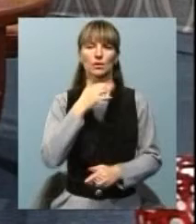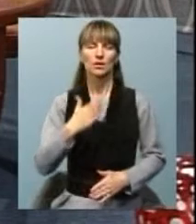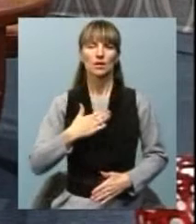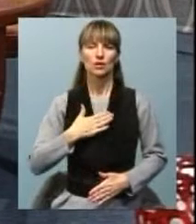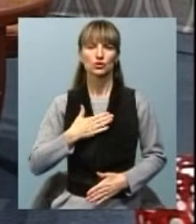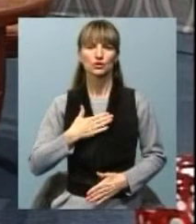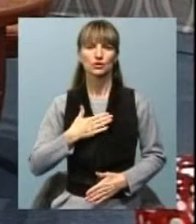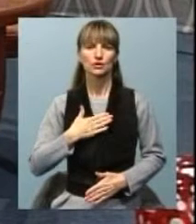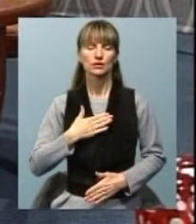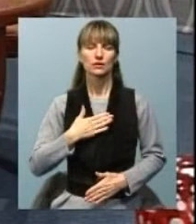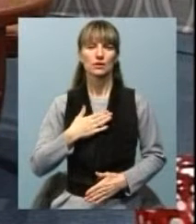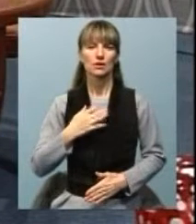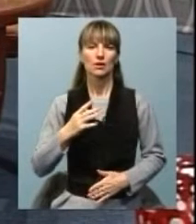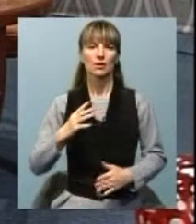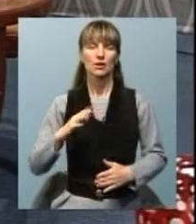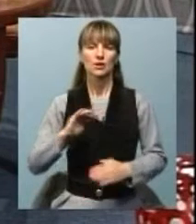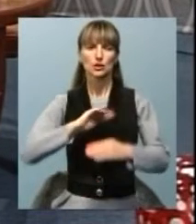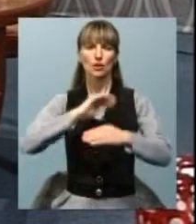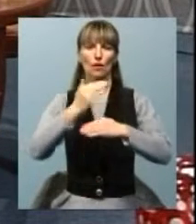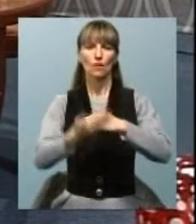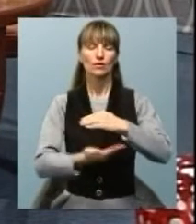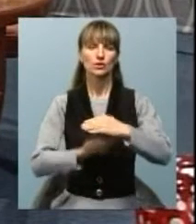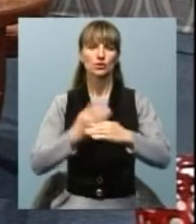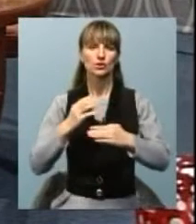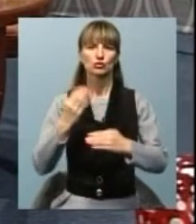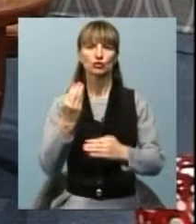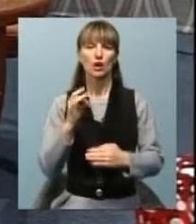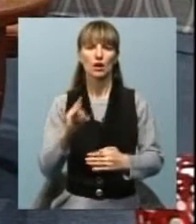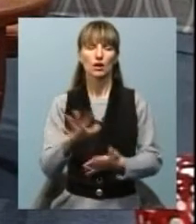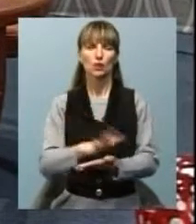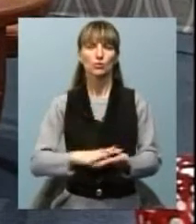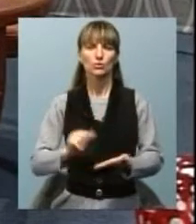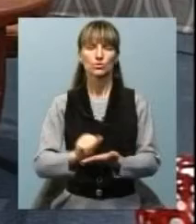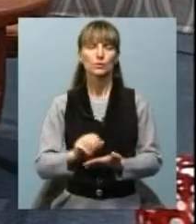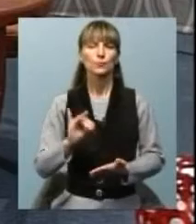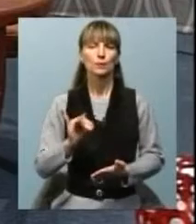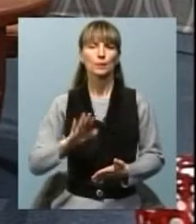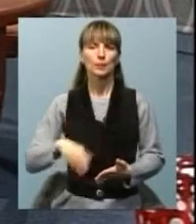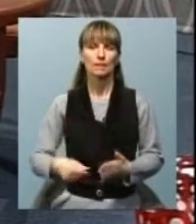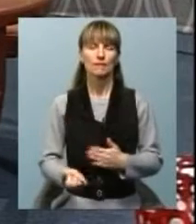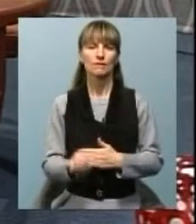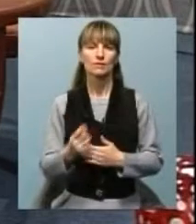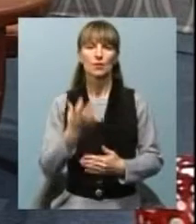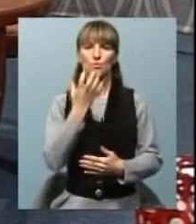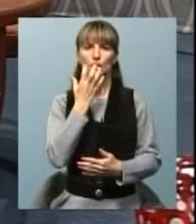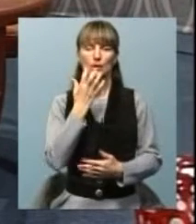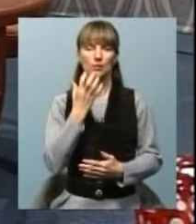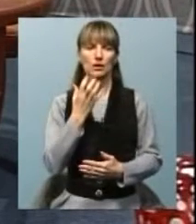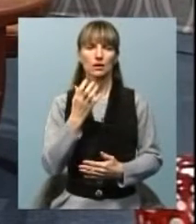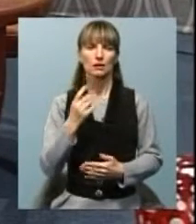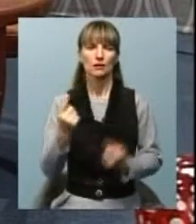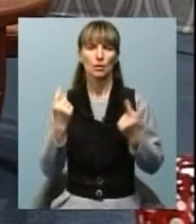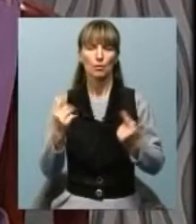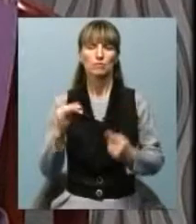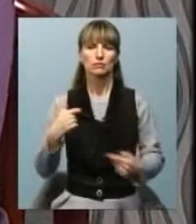наш зовнішній шар, наша оболочка та озоновий шар руйнується. Ну і в ході чого потім виникає потепління глобальне, і